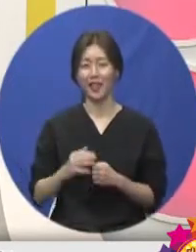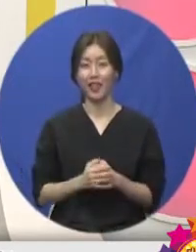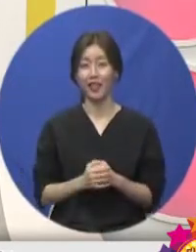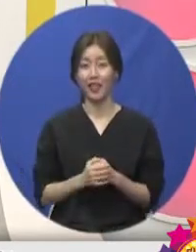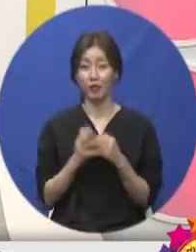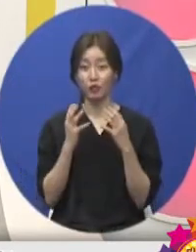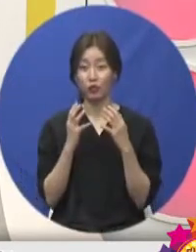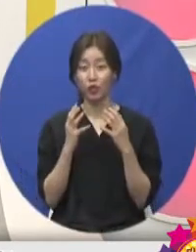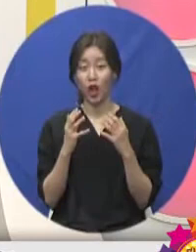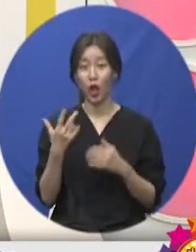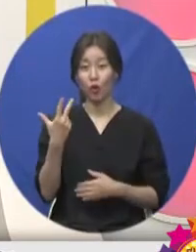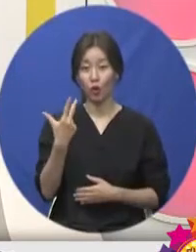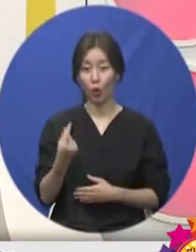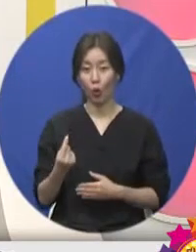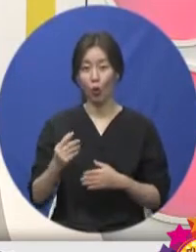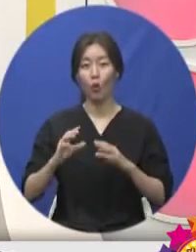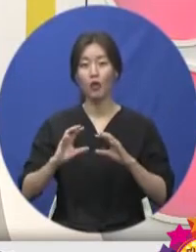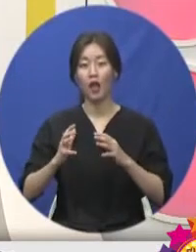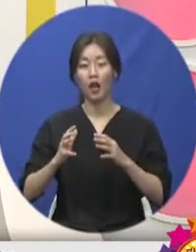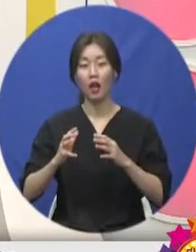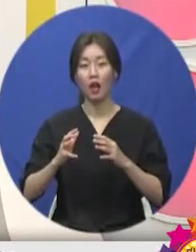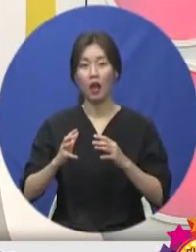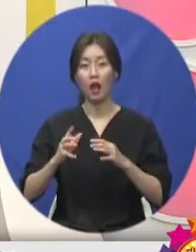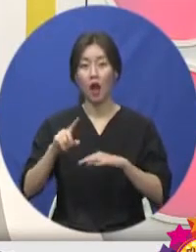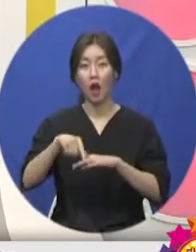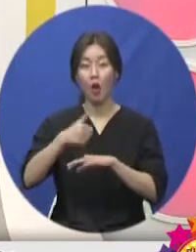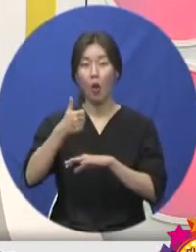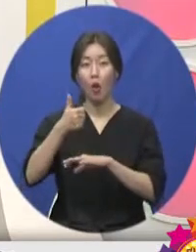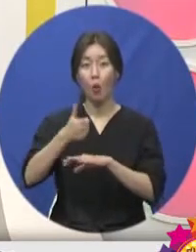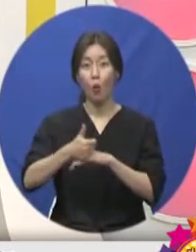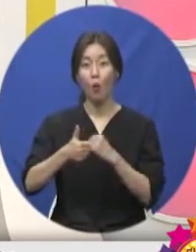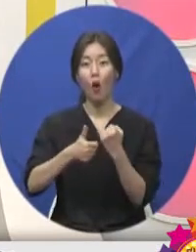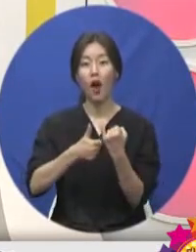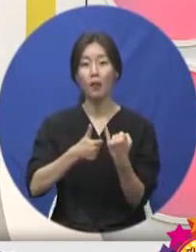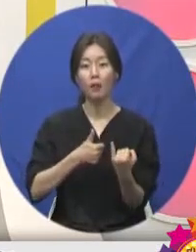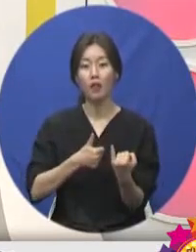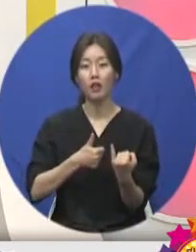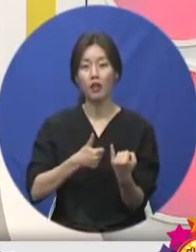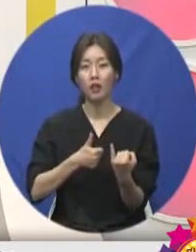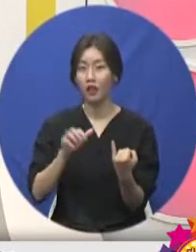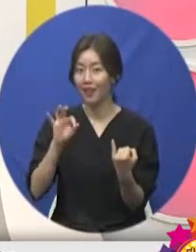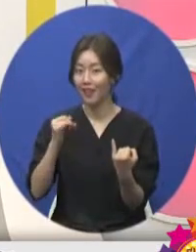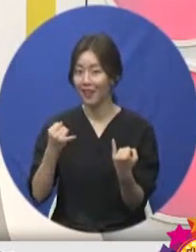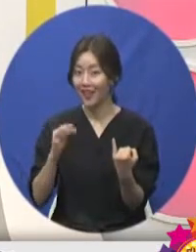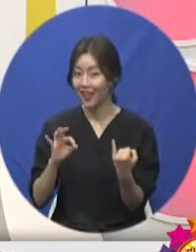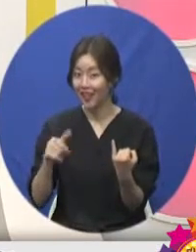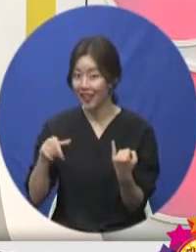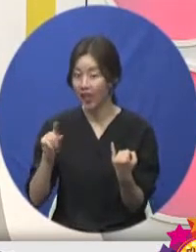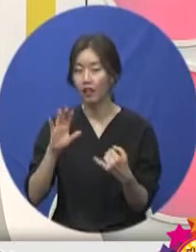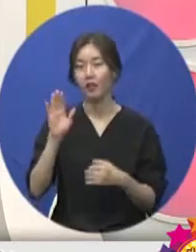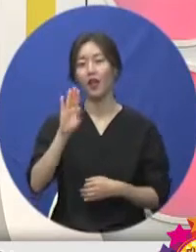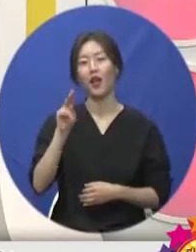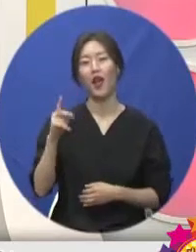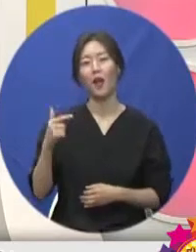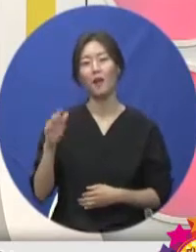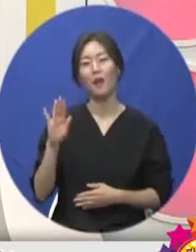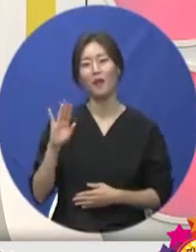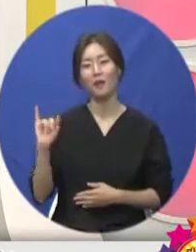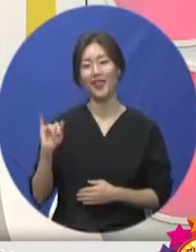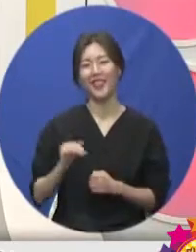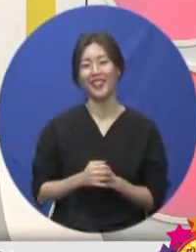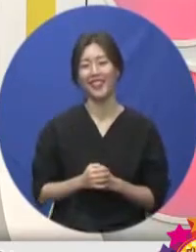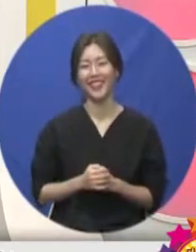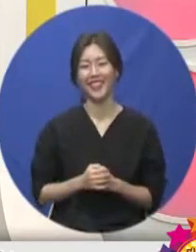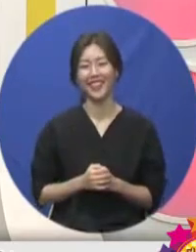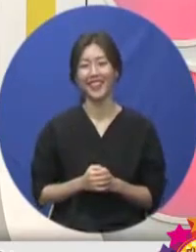왕비는? 똥나라 왕비? 예. 똥나라 왕비는? 응가. 변비. 변비.